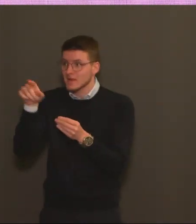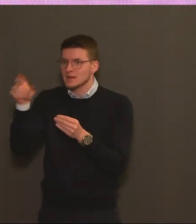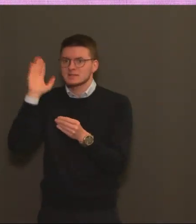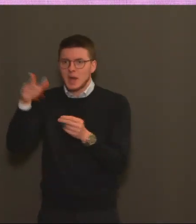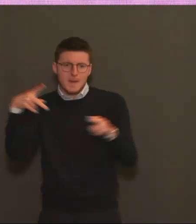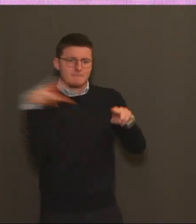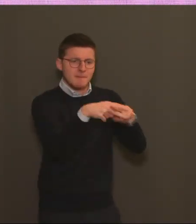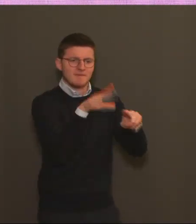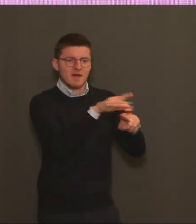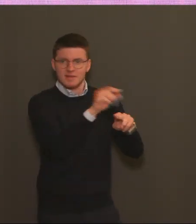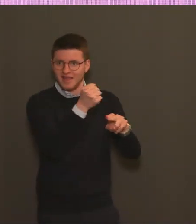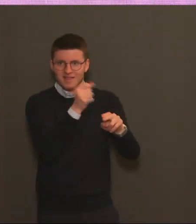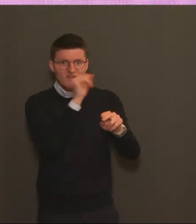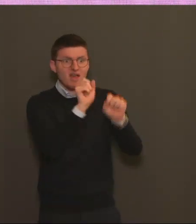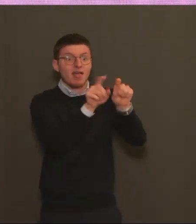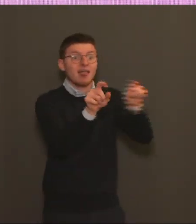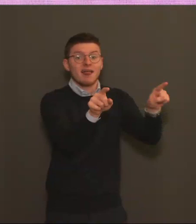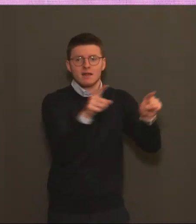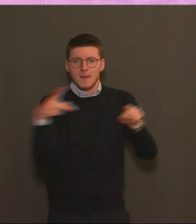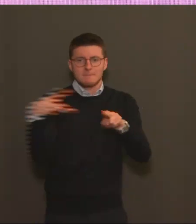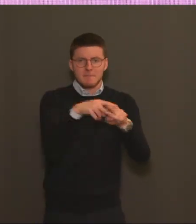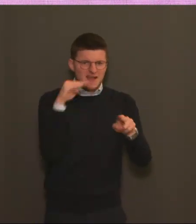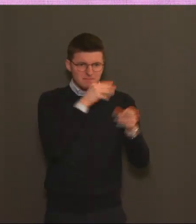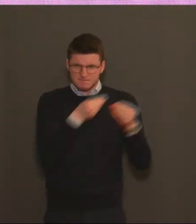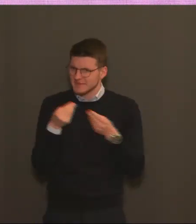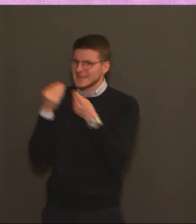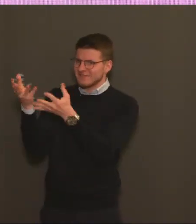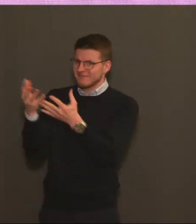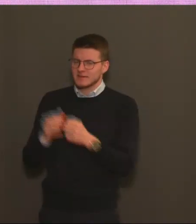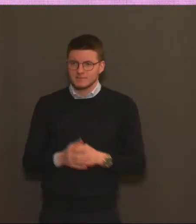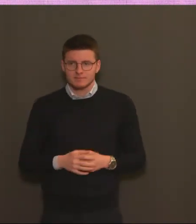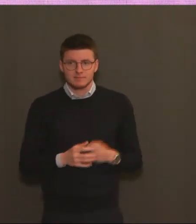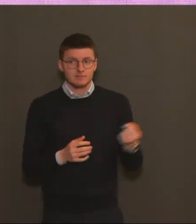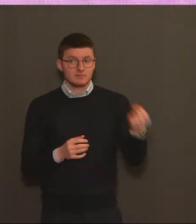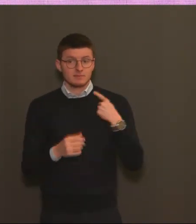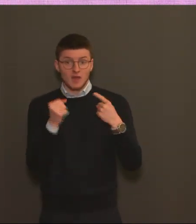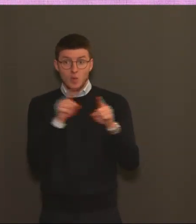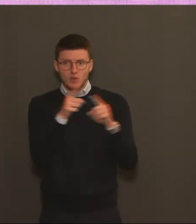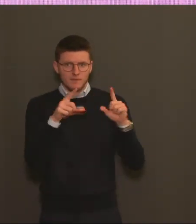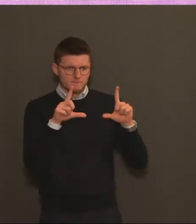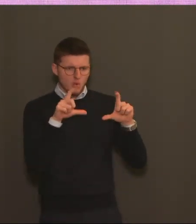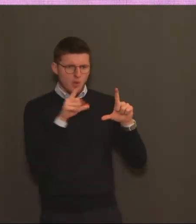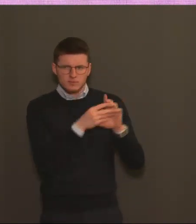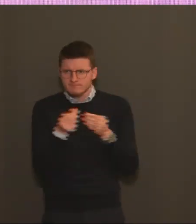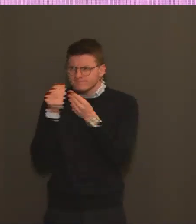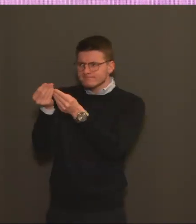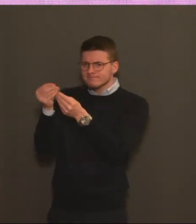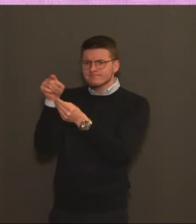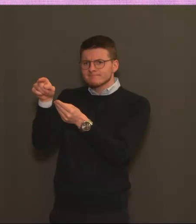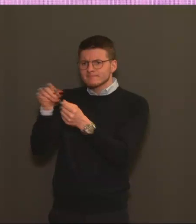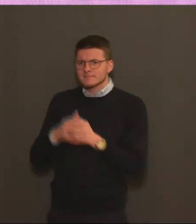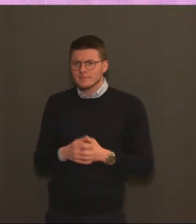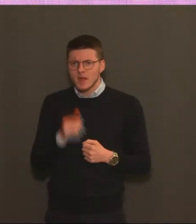worden. Je kan ook de afbeeldingen van het valse bericht doorsturen. Klik in geen geval op de links